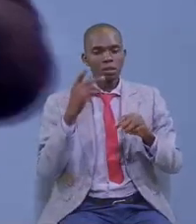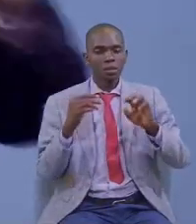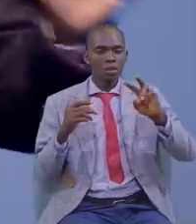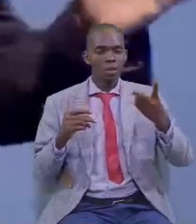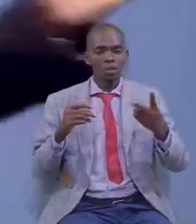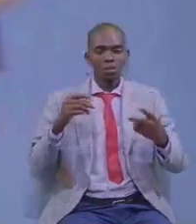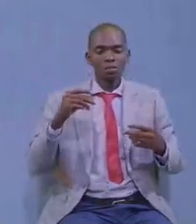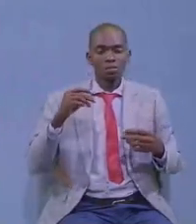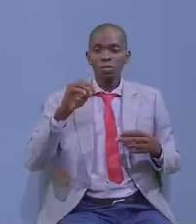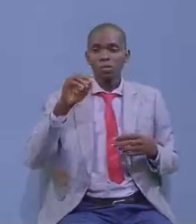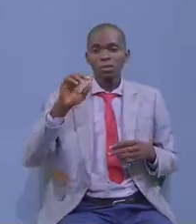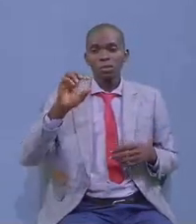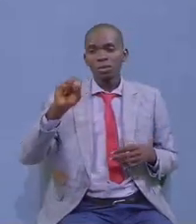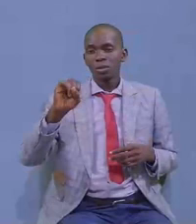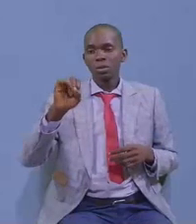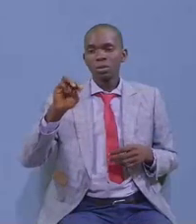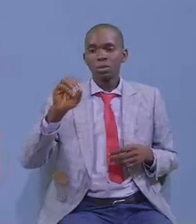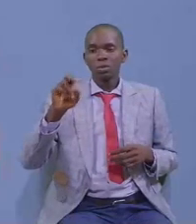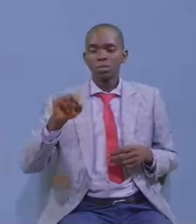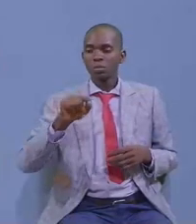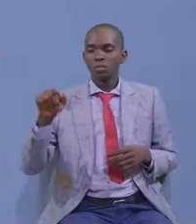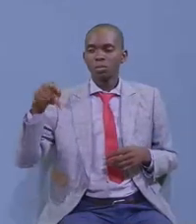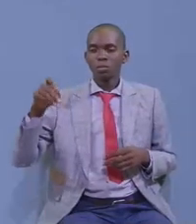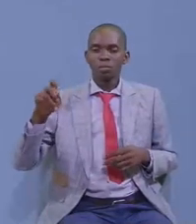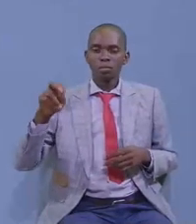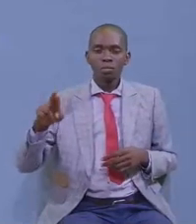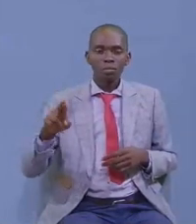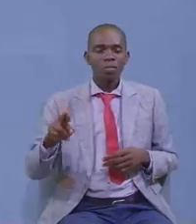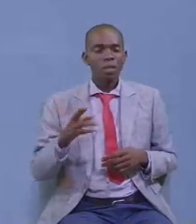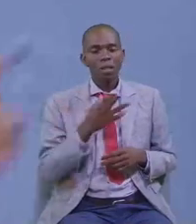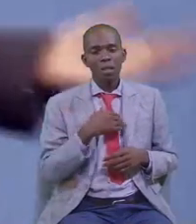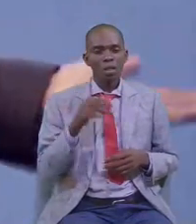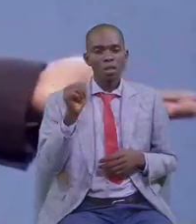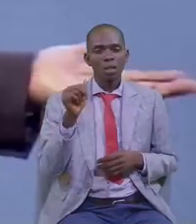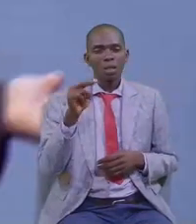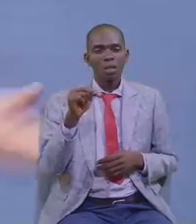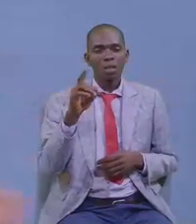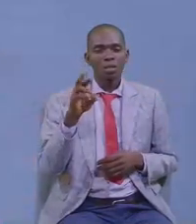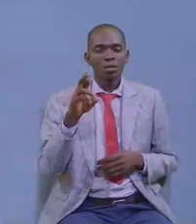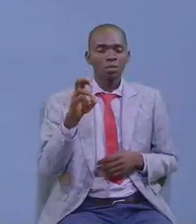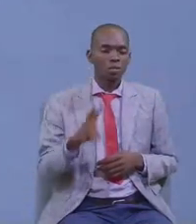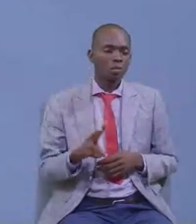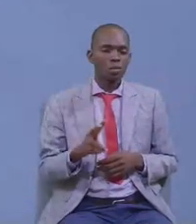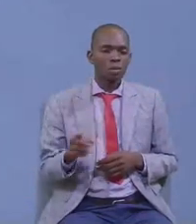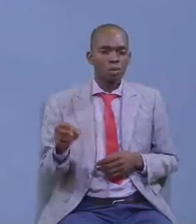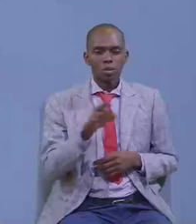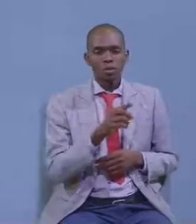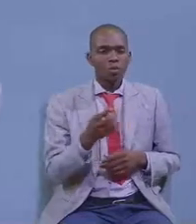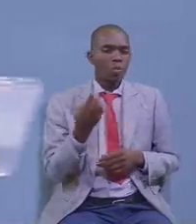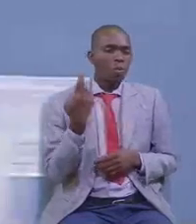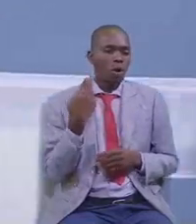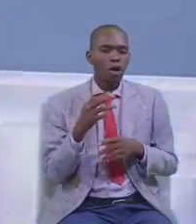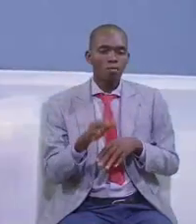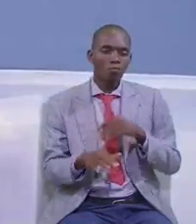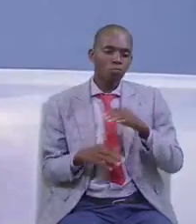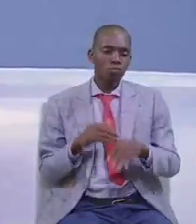Simon Pierre et sa compagnie, c'était arrivé la nuit passée. Et ils sont venus au bord de la rivière. Ils